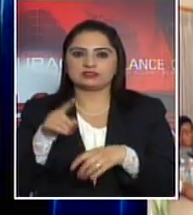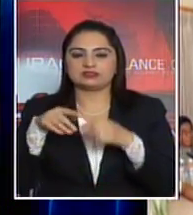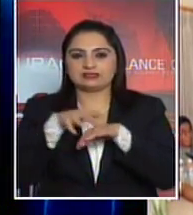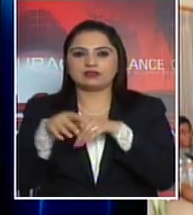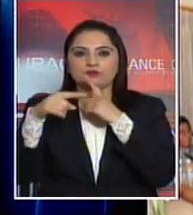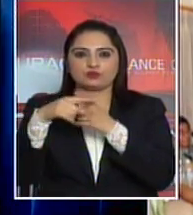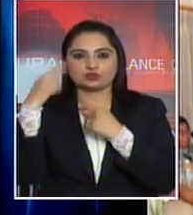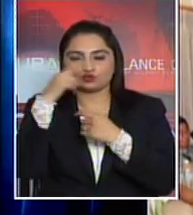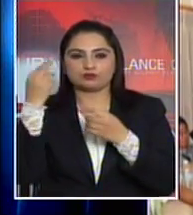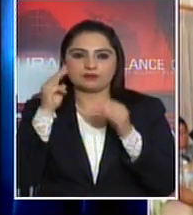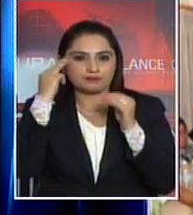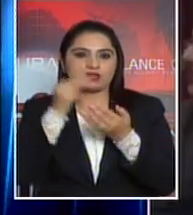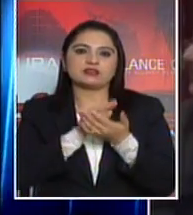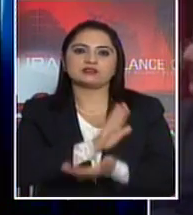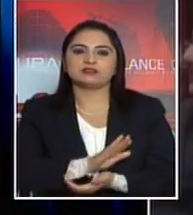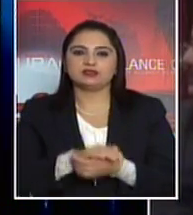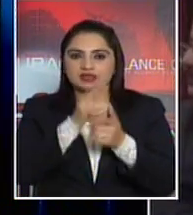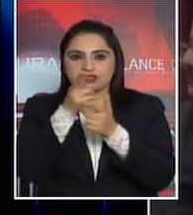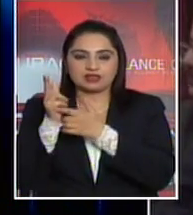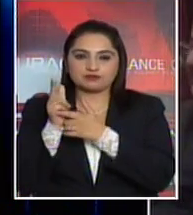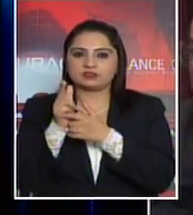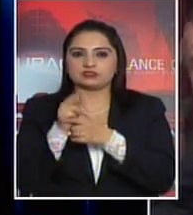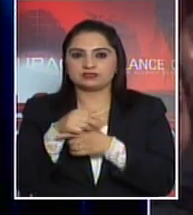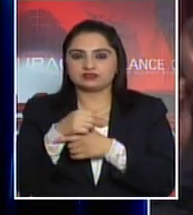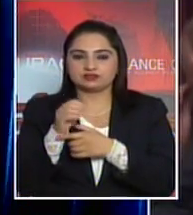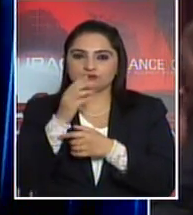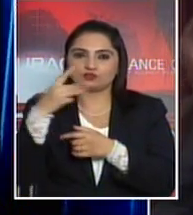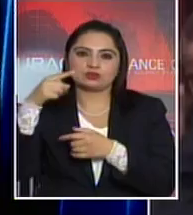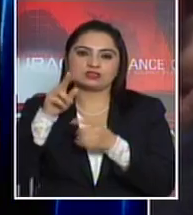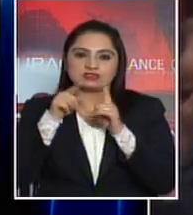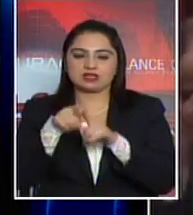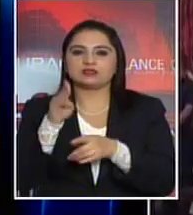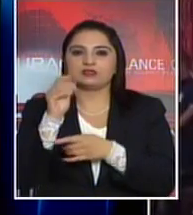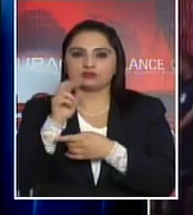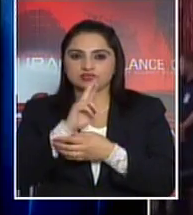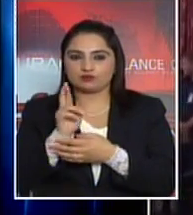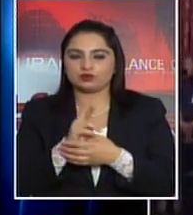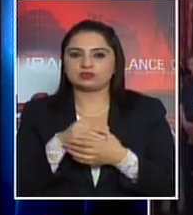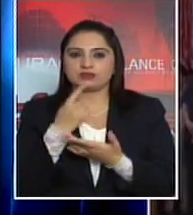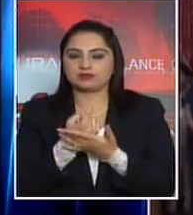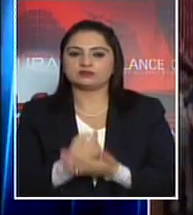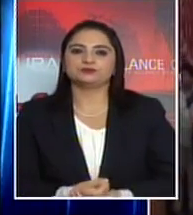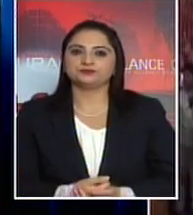सकारात्मक रूपमै लिएका छन्। क्यामेरा पर्सन सुनिल शाहीका साथमा एबिसी रिपोर्टर वेद गुरुङ,